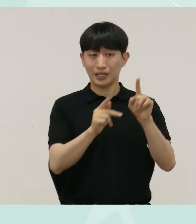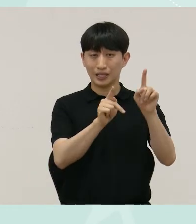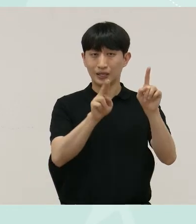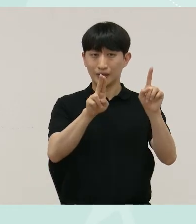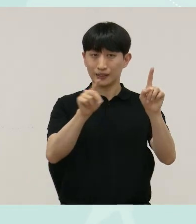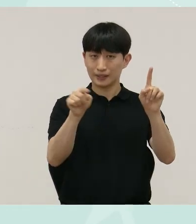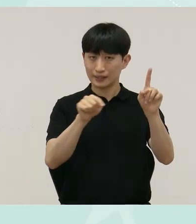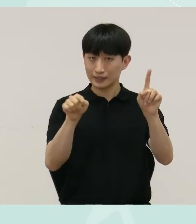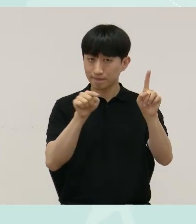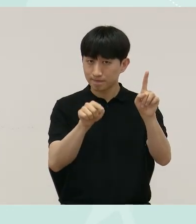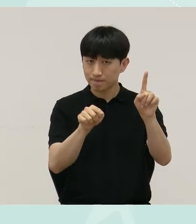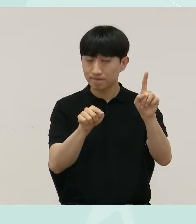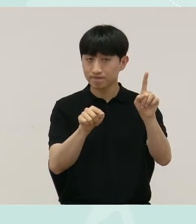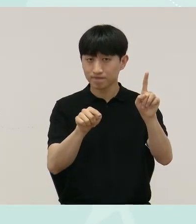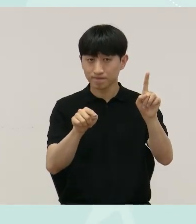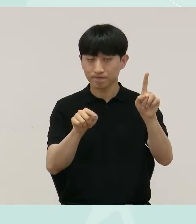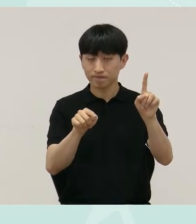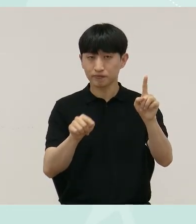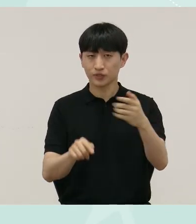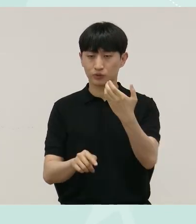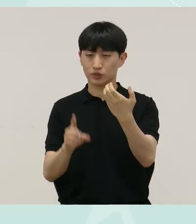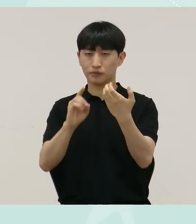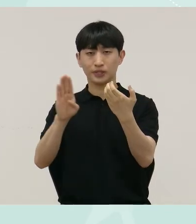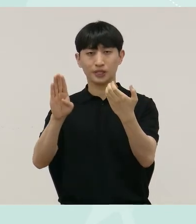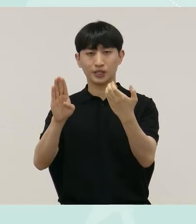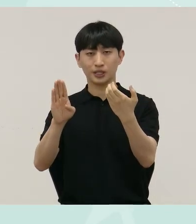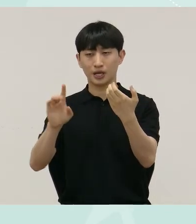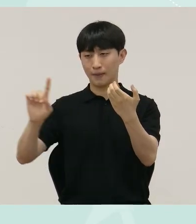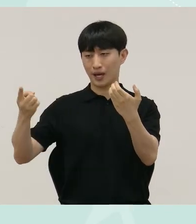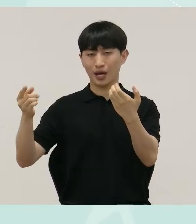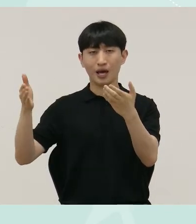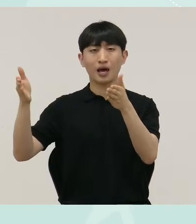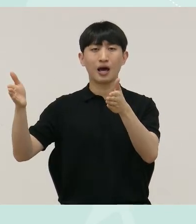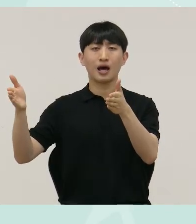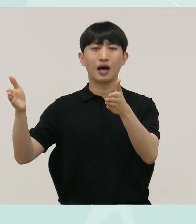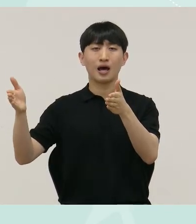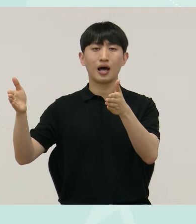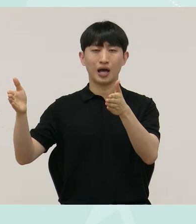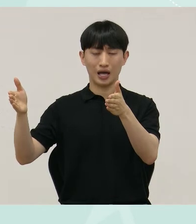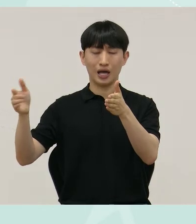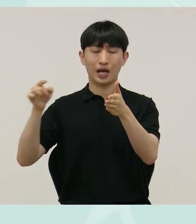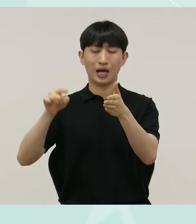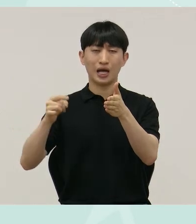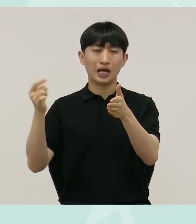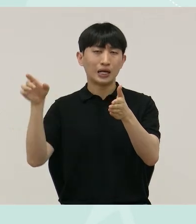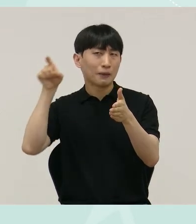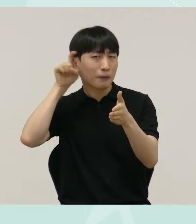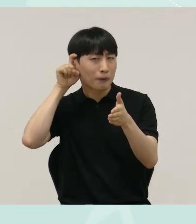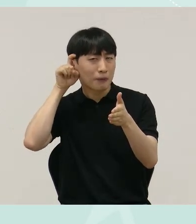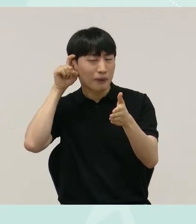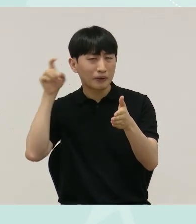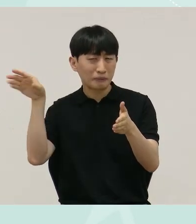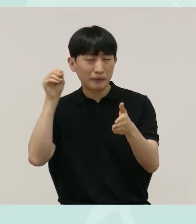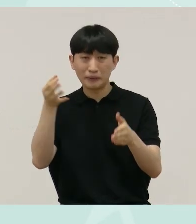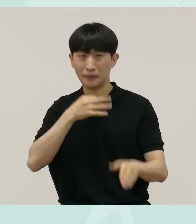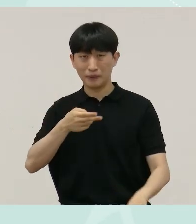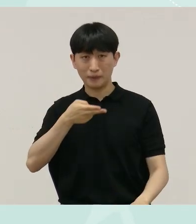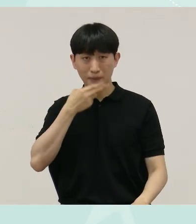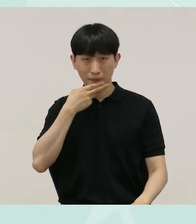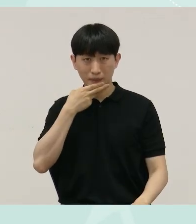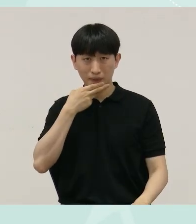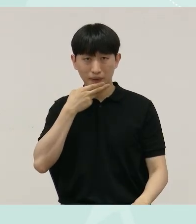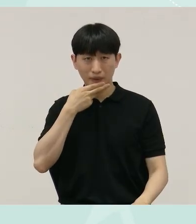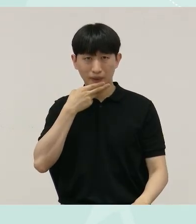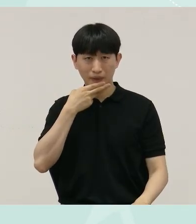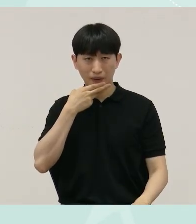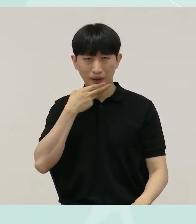1kHz가 지금 보시다시피 90dB, 100dB로 보청기로 도움을 받지 못하고 특히 그 다음 부분이 다 코클리어